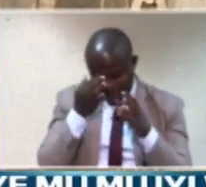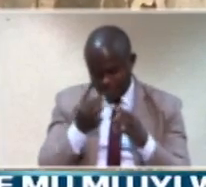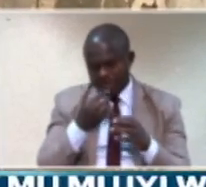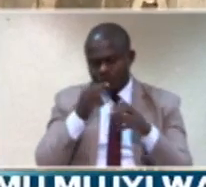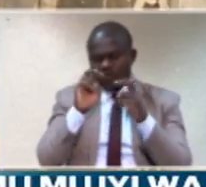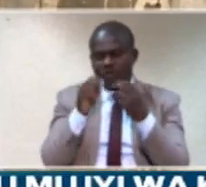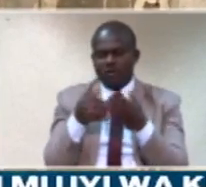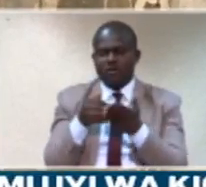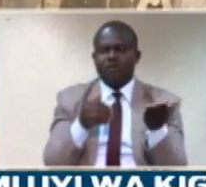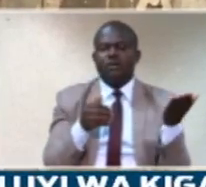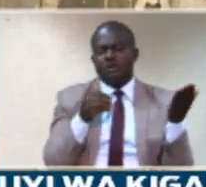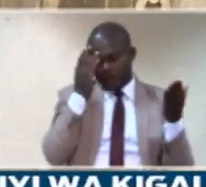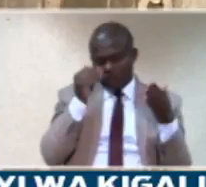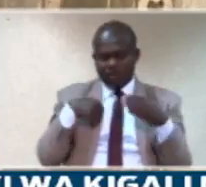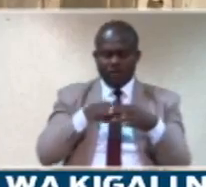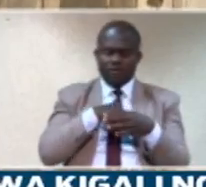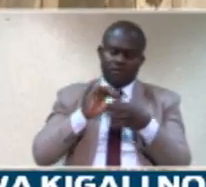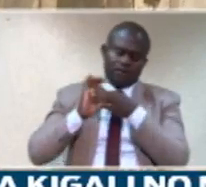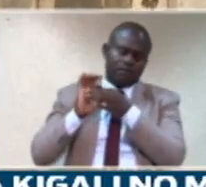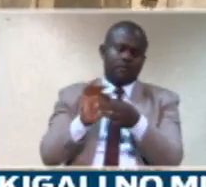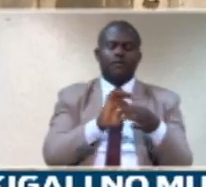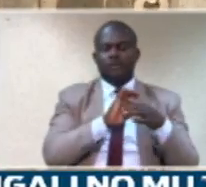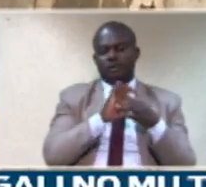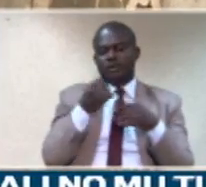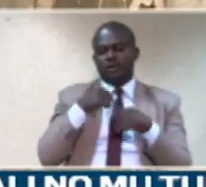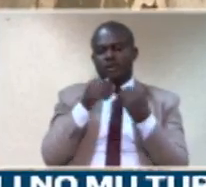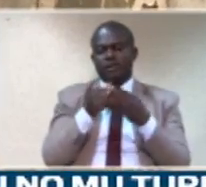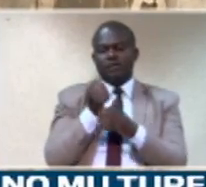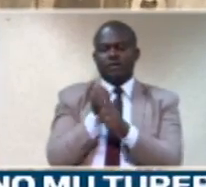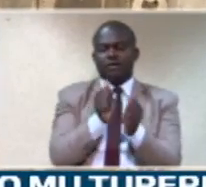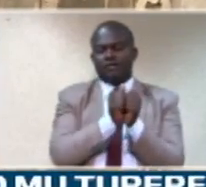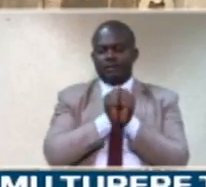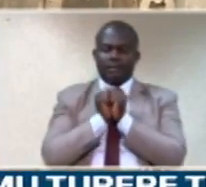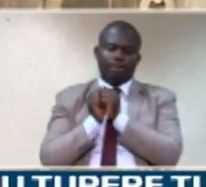ukuvuga ngo kugira ngo dufatanye icyorezo kukirandura ni uko twese dushyira hamwe.